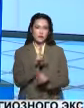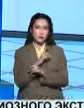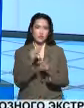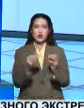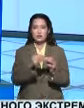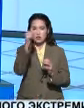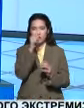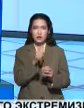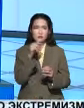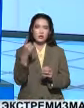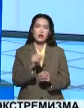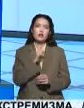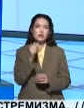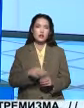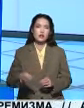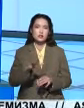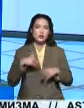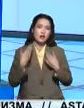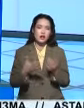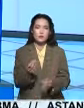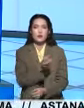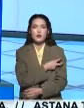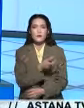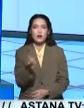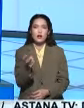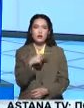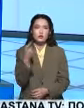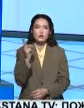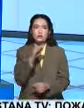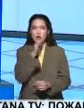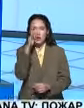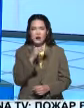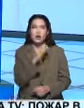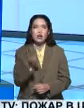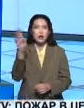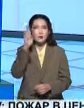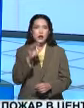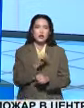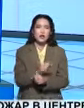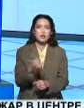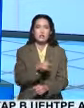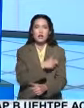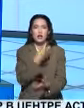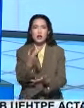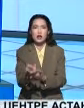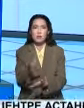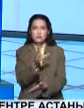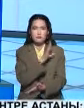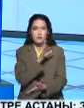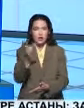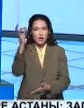10-месячного ребенка в Кустанайской области прокомментировали врачи. Медики уверяют, что родители мальчика отказывались от его госпитализации в отделении